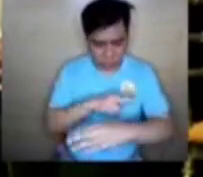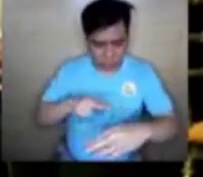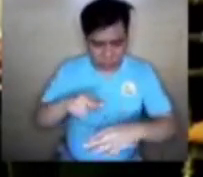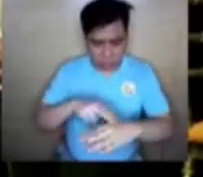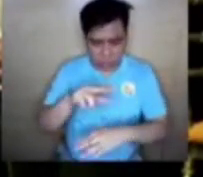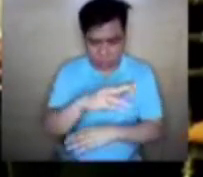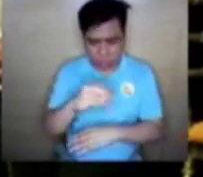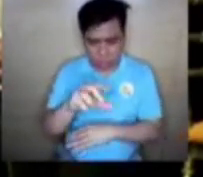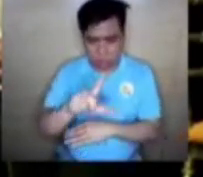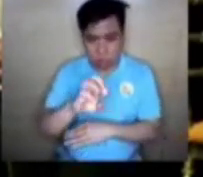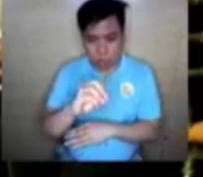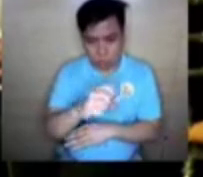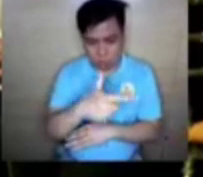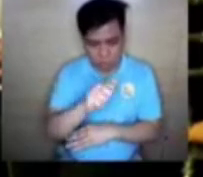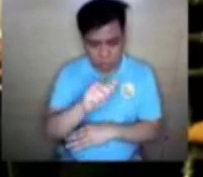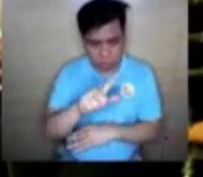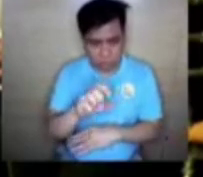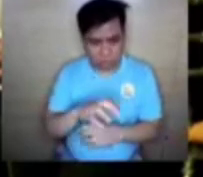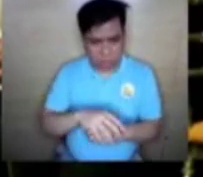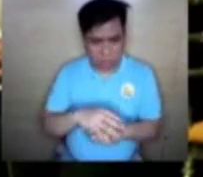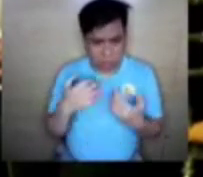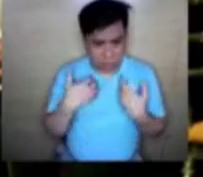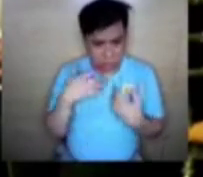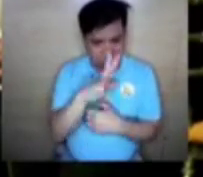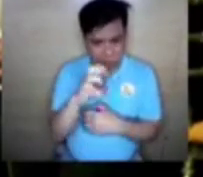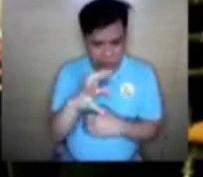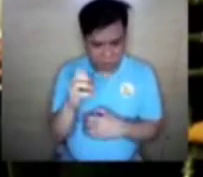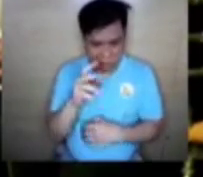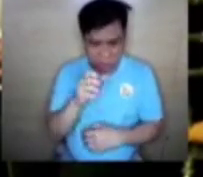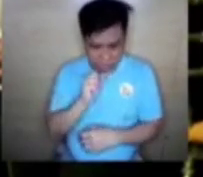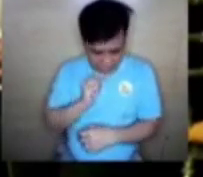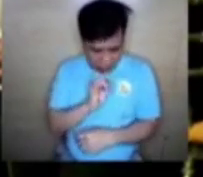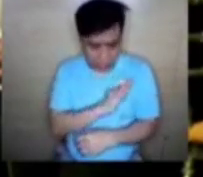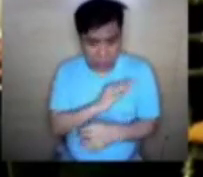Yung command center pa lang po natin, 500 personnel na yun.